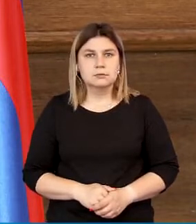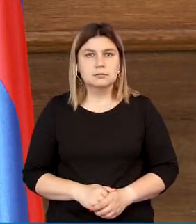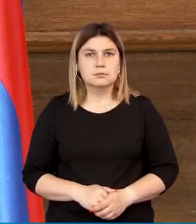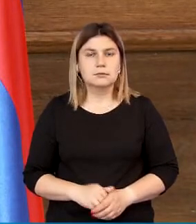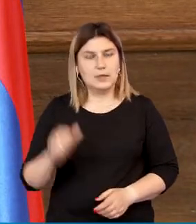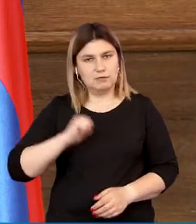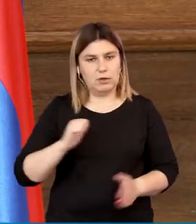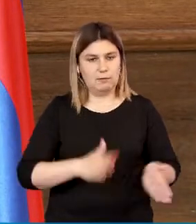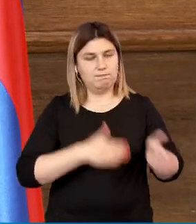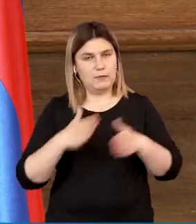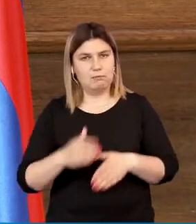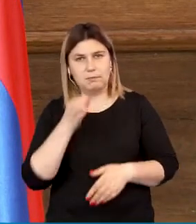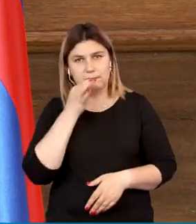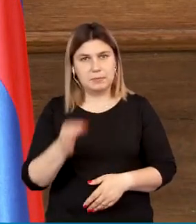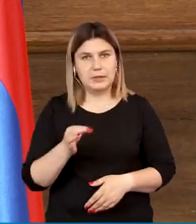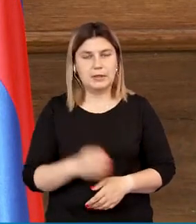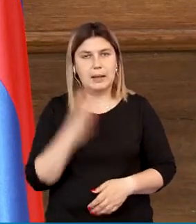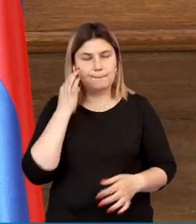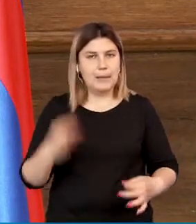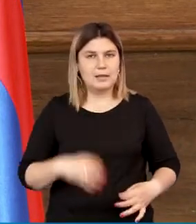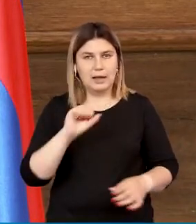Czekam na kolejne pytanie. Pani Ania.